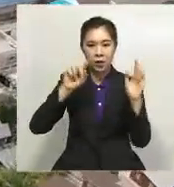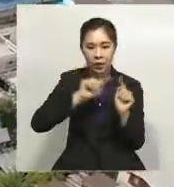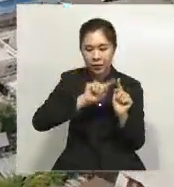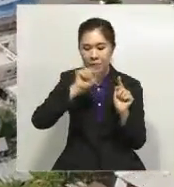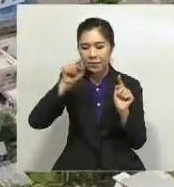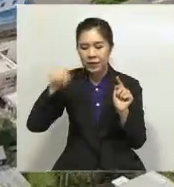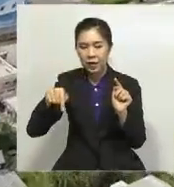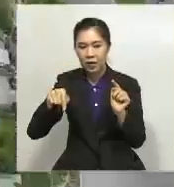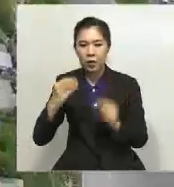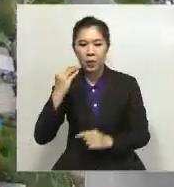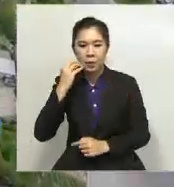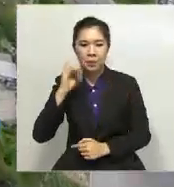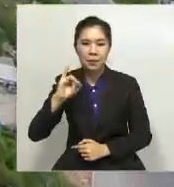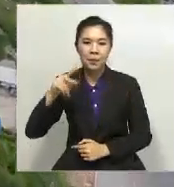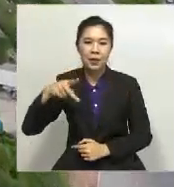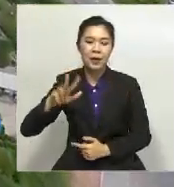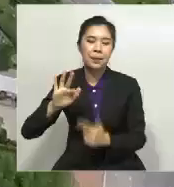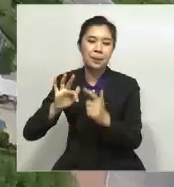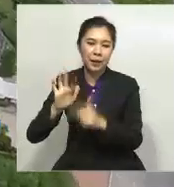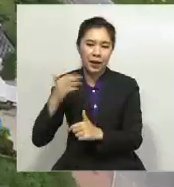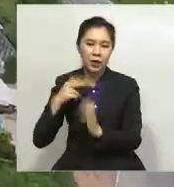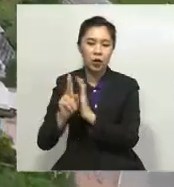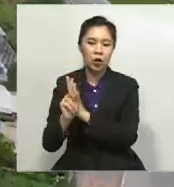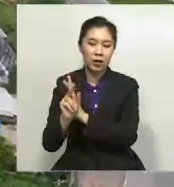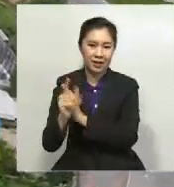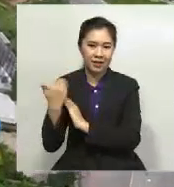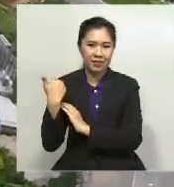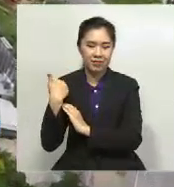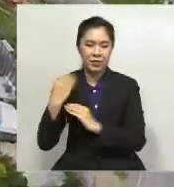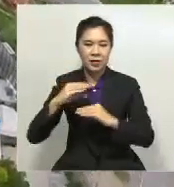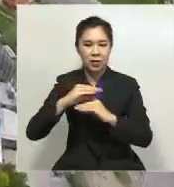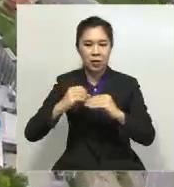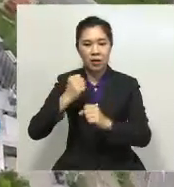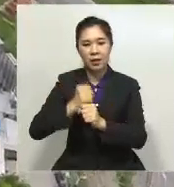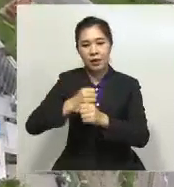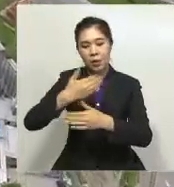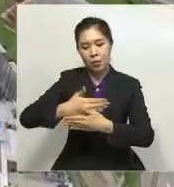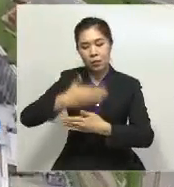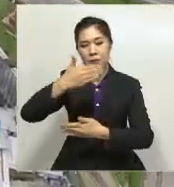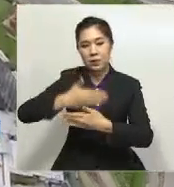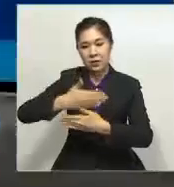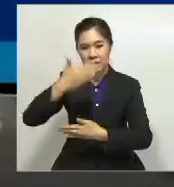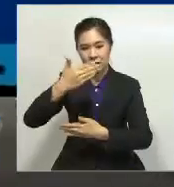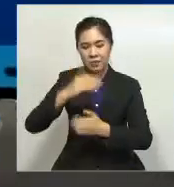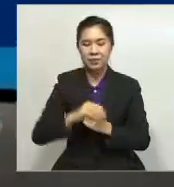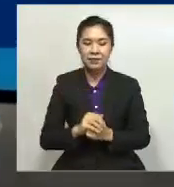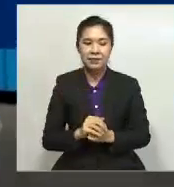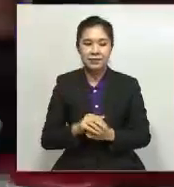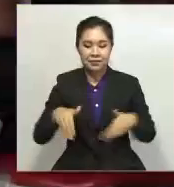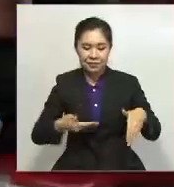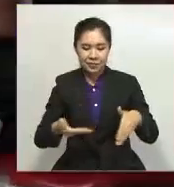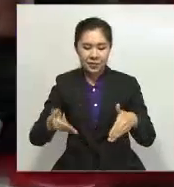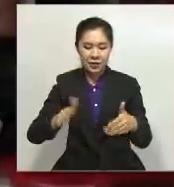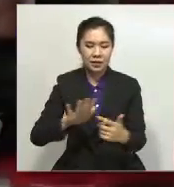ำเภอบ้านไผ่จังหวัดขอนแก่นรวมถึงโครงการก่อสร้างเขื่อนยกระดับน้ำในแม่น้ำเจ้าพยาและ